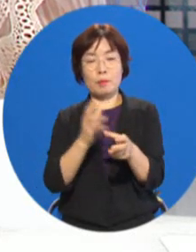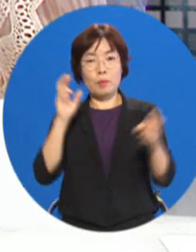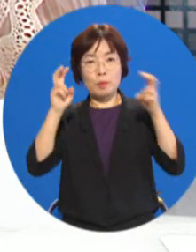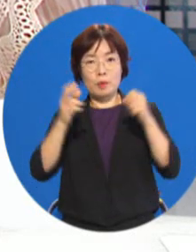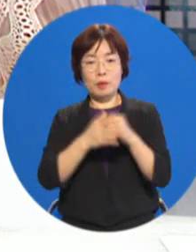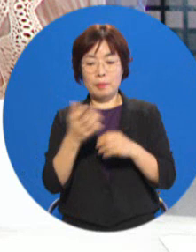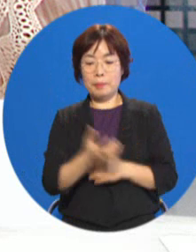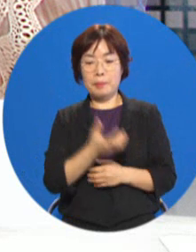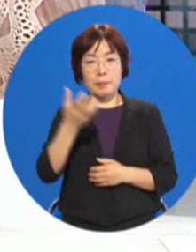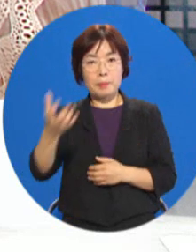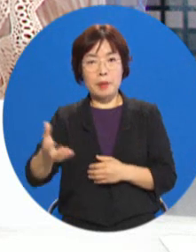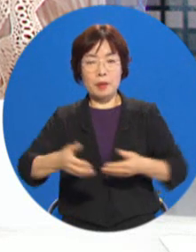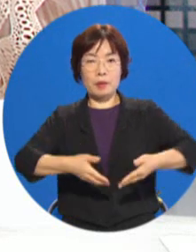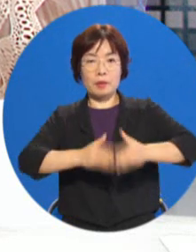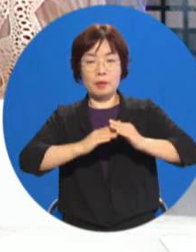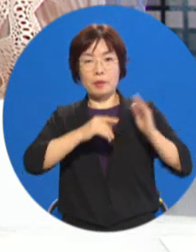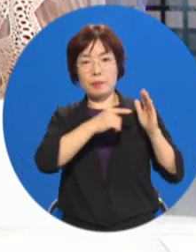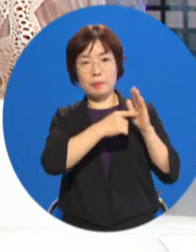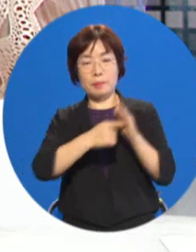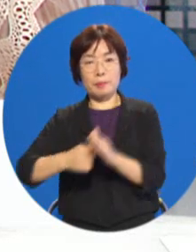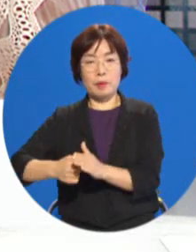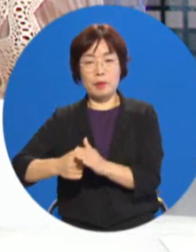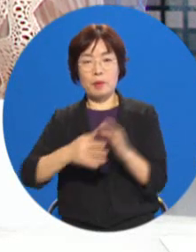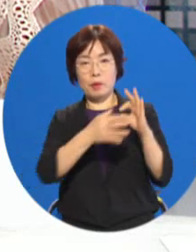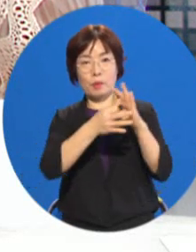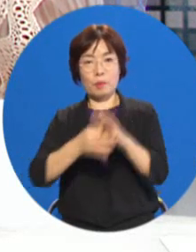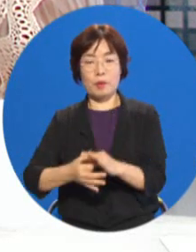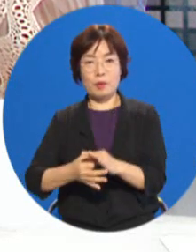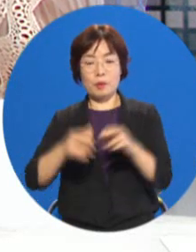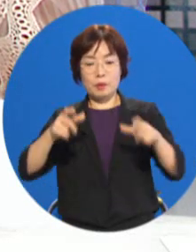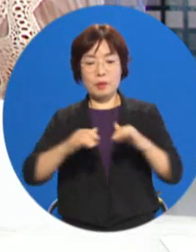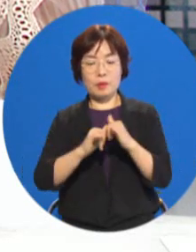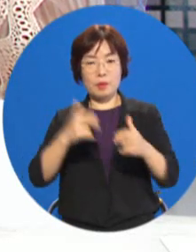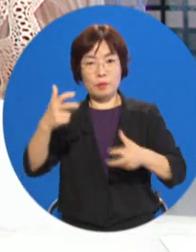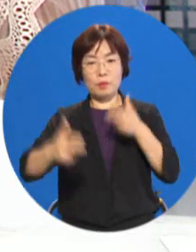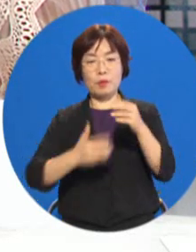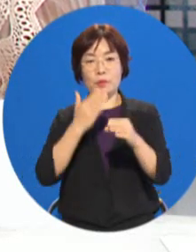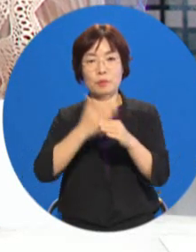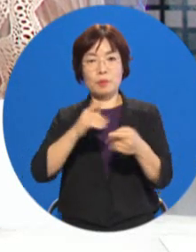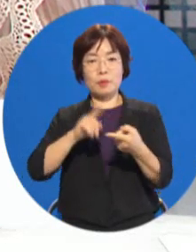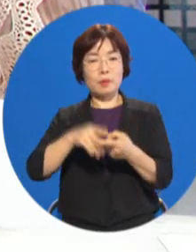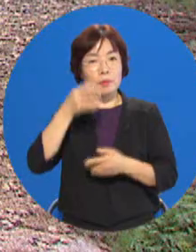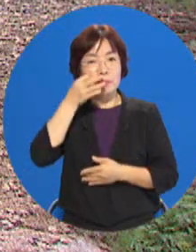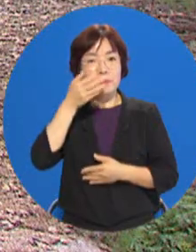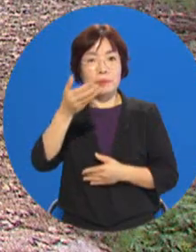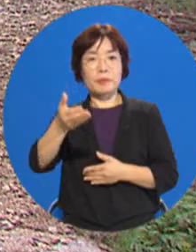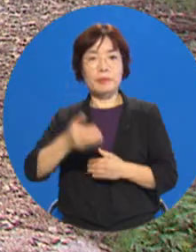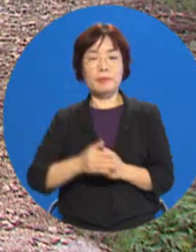인근 지역에 잇따라 설립을 추진하면서 주민들과 대립하고 있습니다. 김주희 기자입니다.